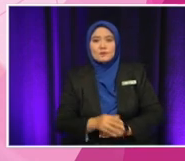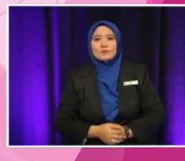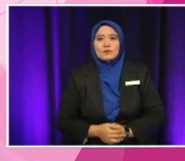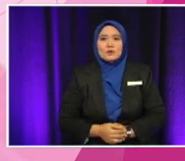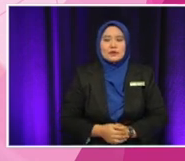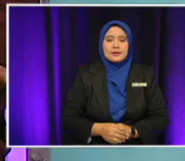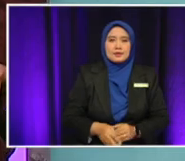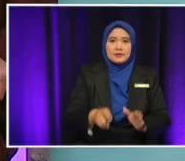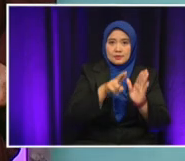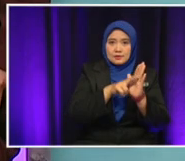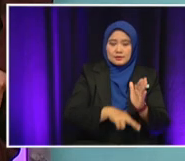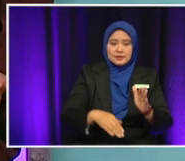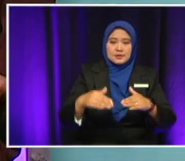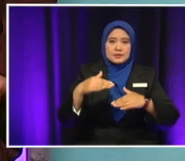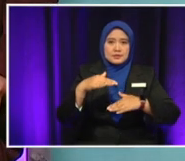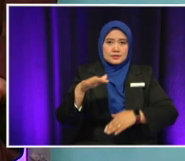dan sekarang